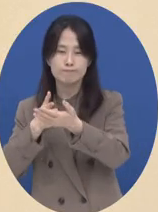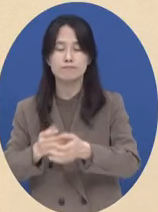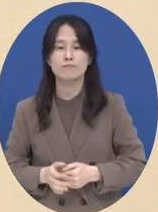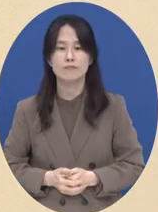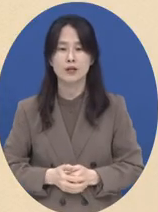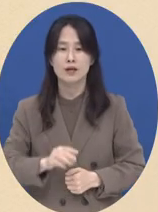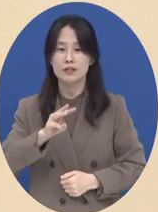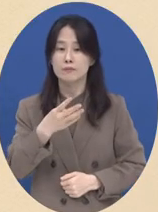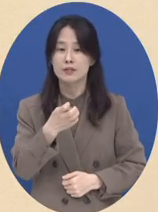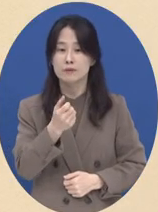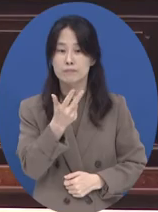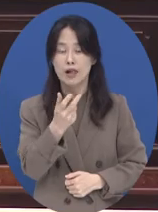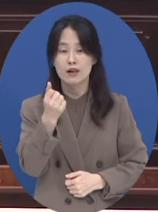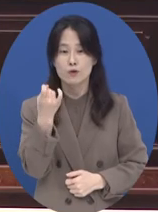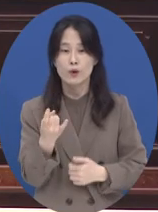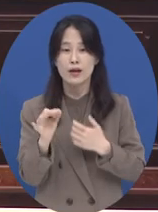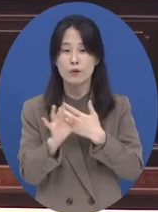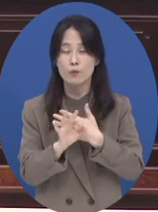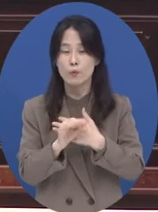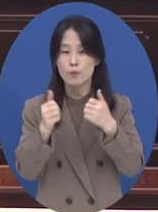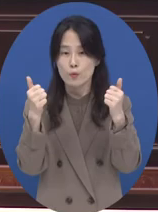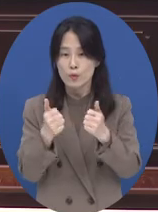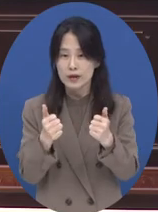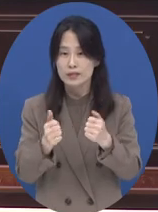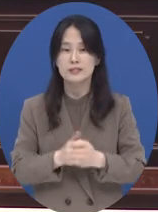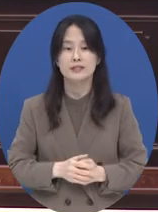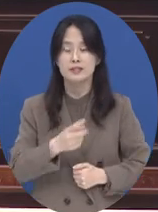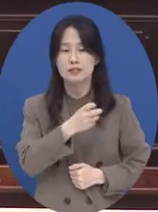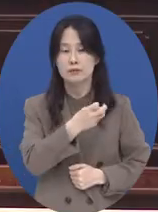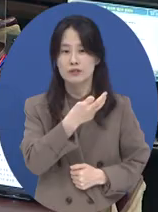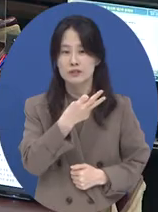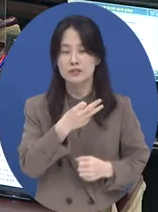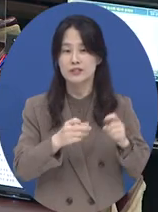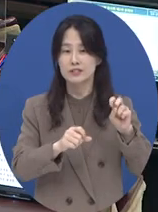경기도의회 제348회 정례회는 11월 3일부터 12월